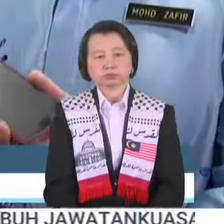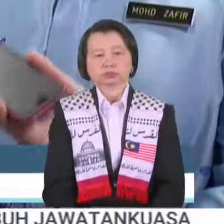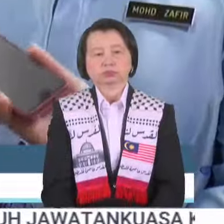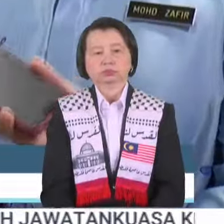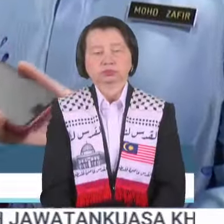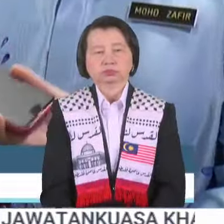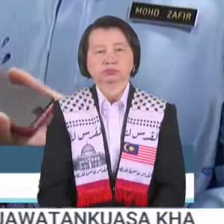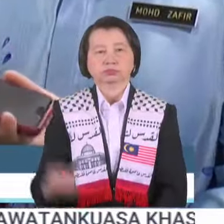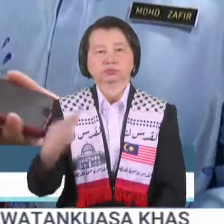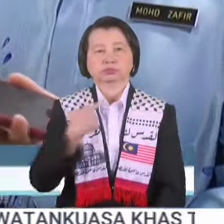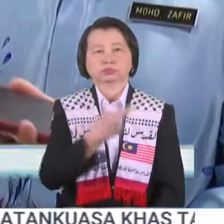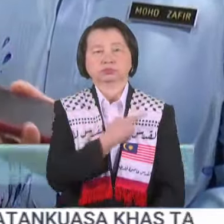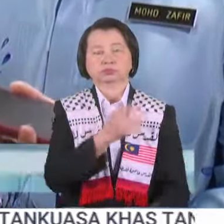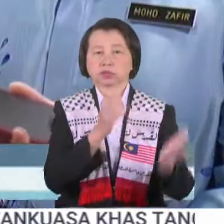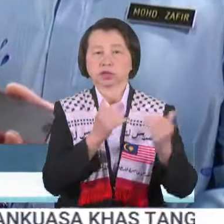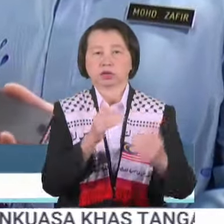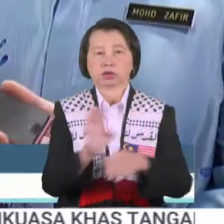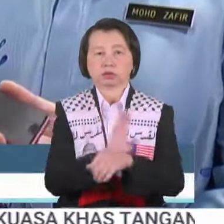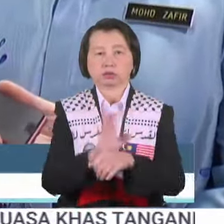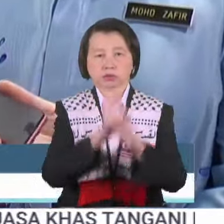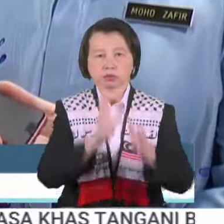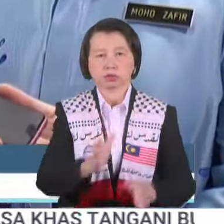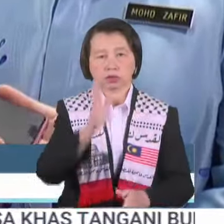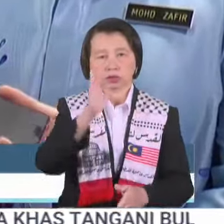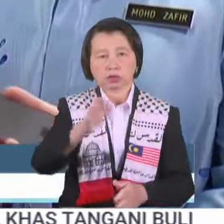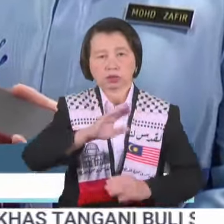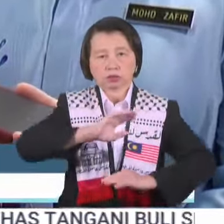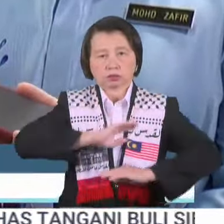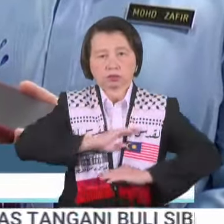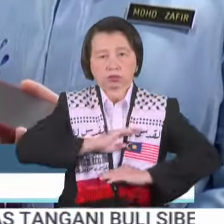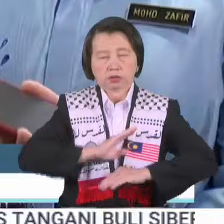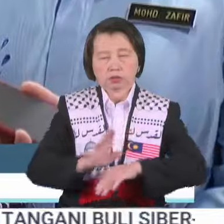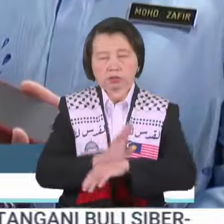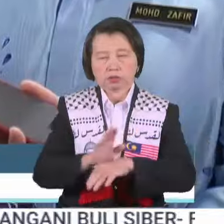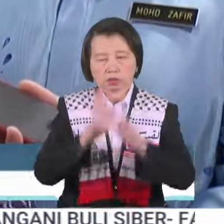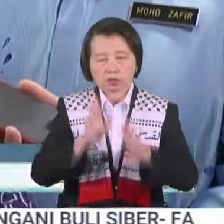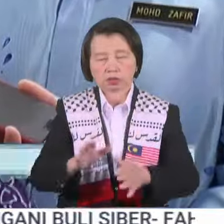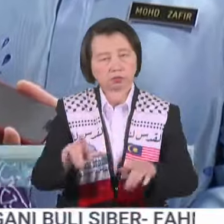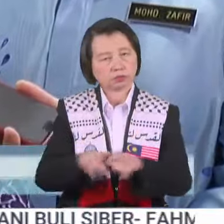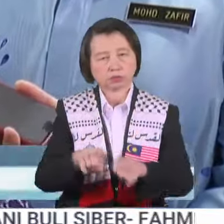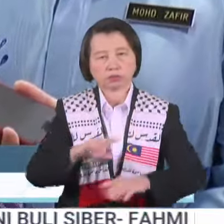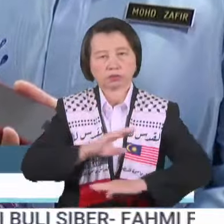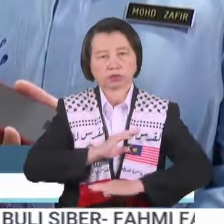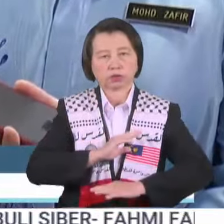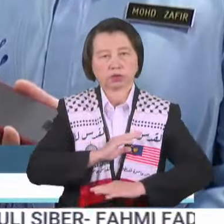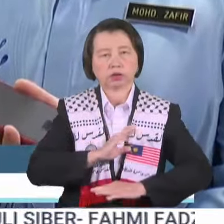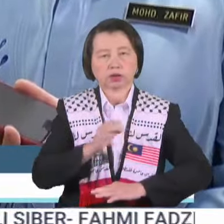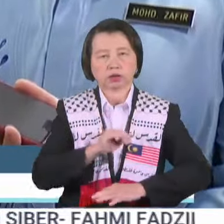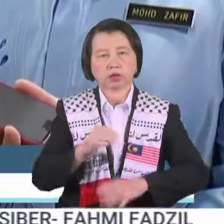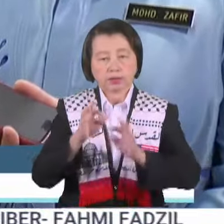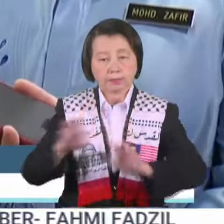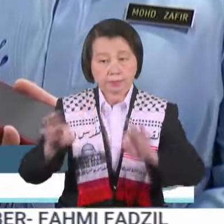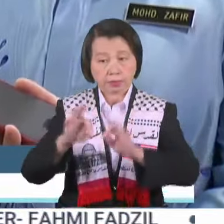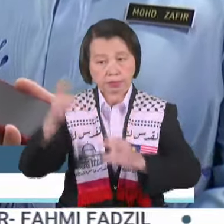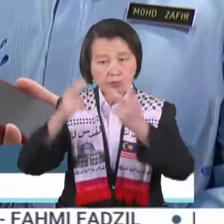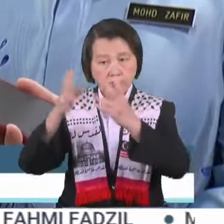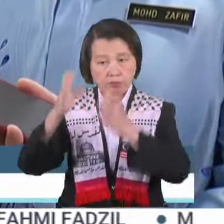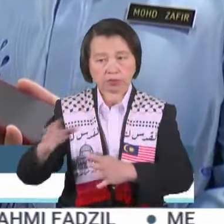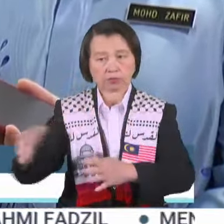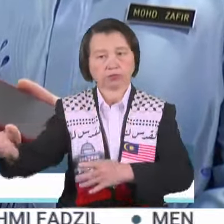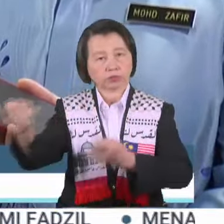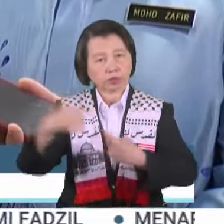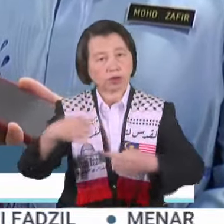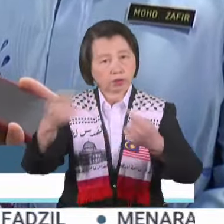Jadi kita harap usahawan akan berpuas hati, peniaga berpuas hati dan yang paling penting kehadiran pengunjung juga berpuas